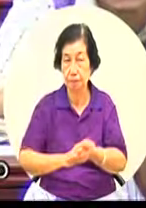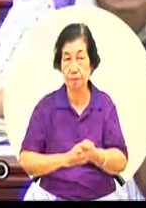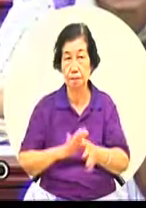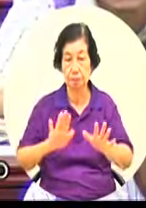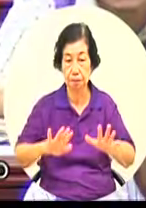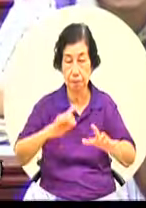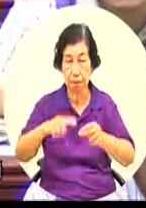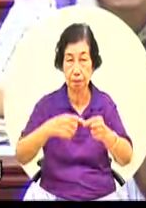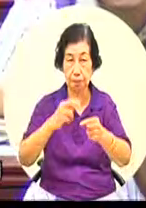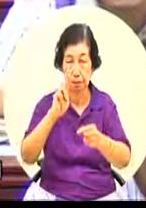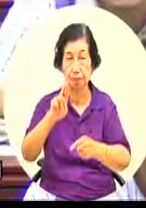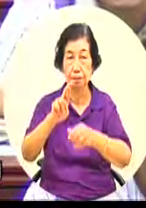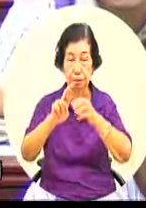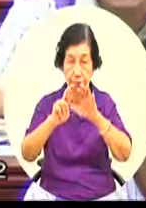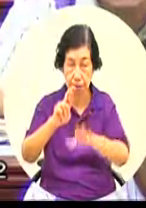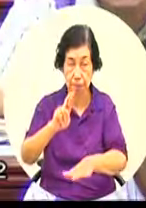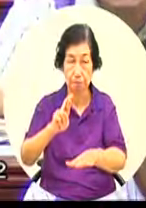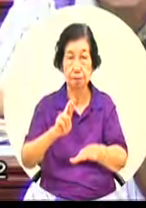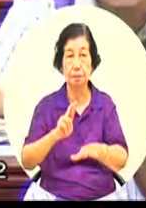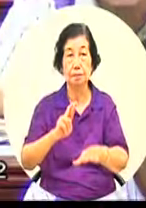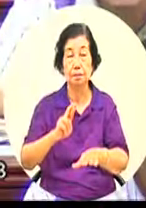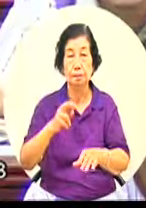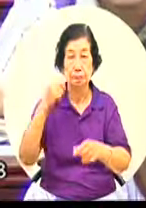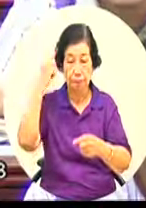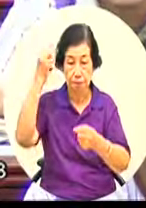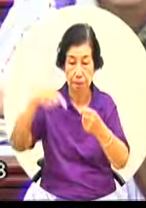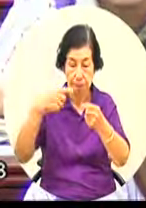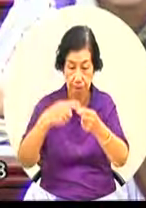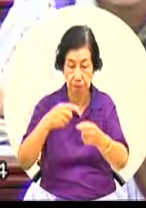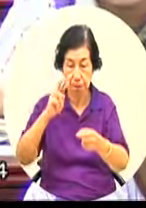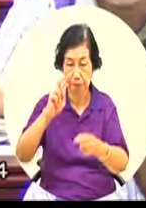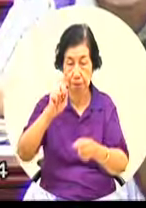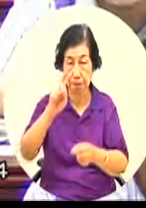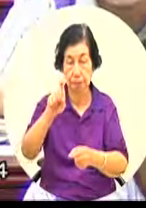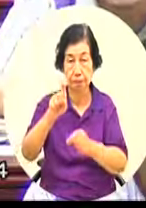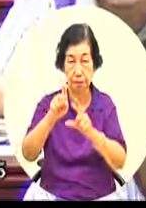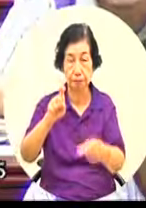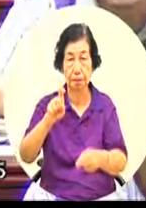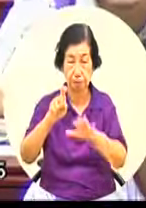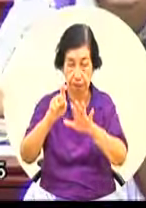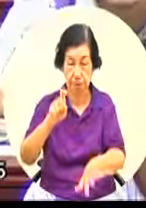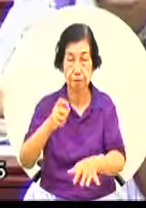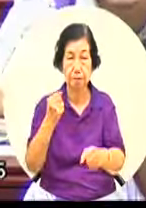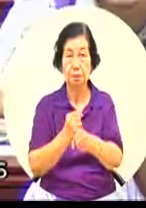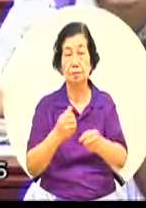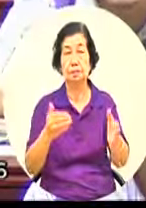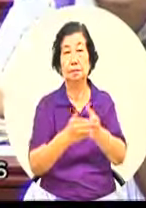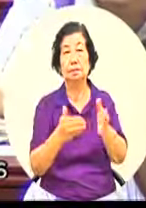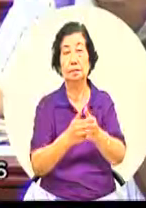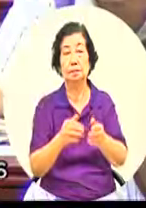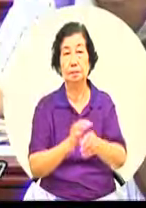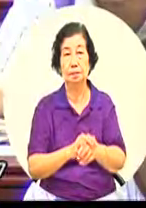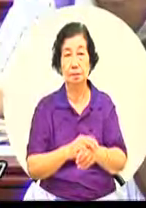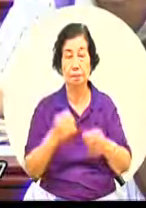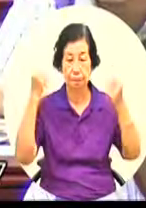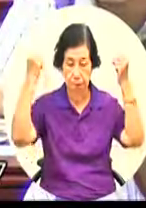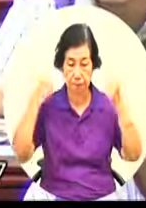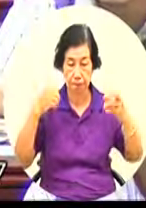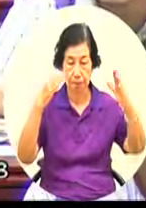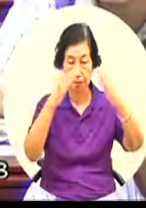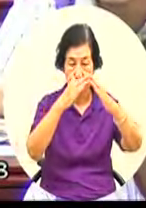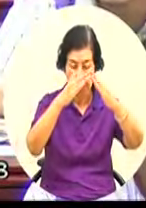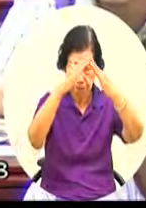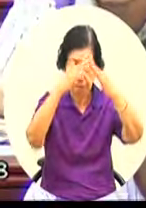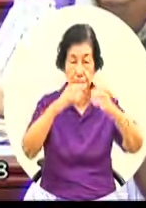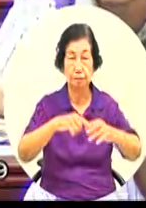够给我们这个工程经费，明年十月底呢能够完工，就是所谓的体育馆，因为体育馆已经40年了。那包括我们的这个游泳